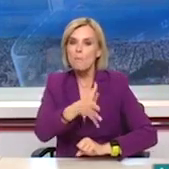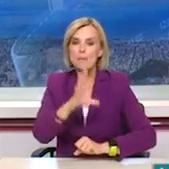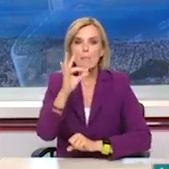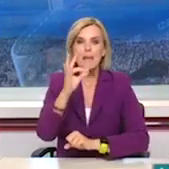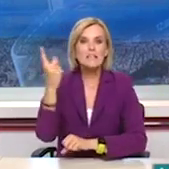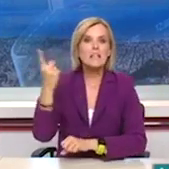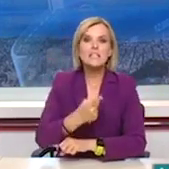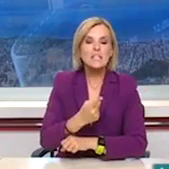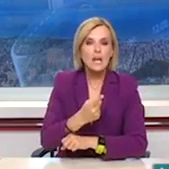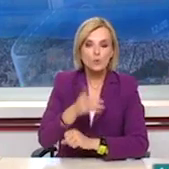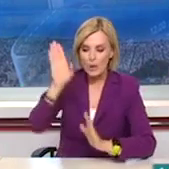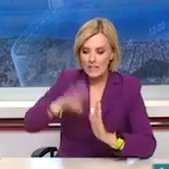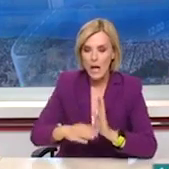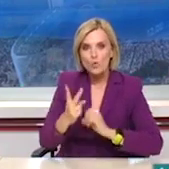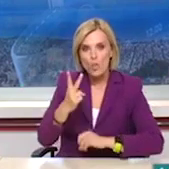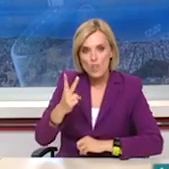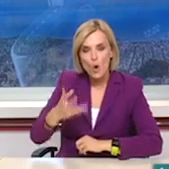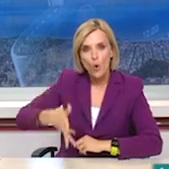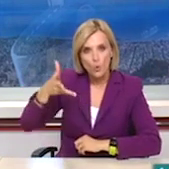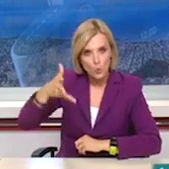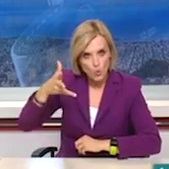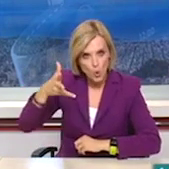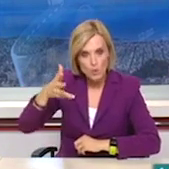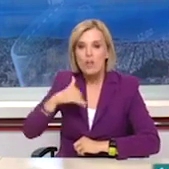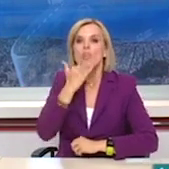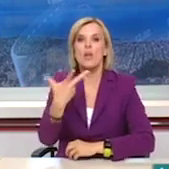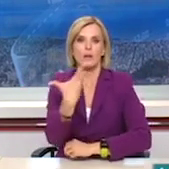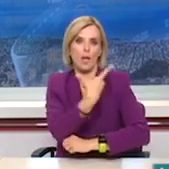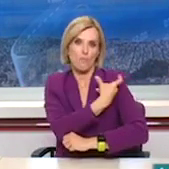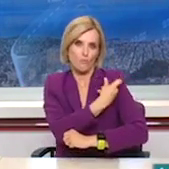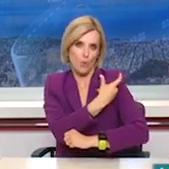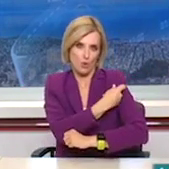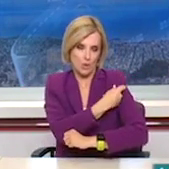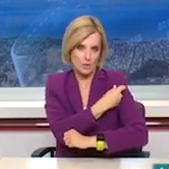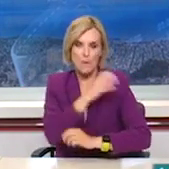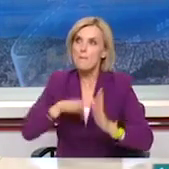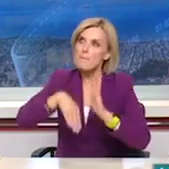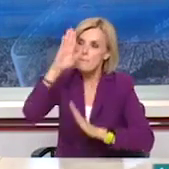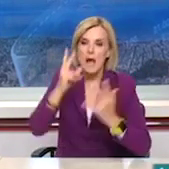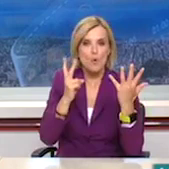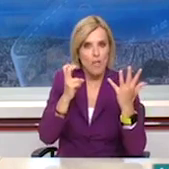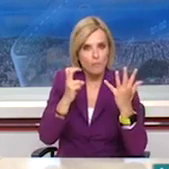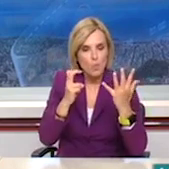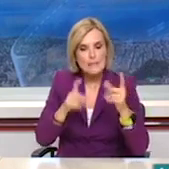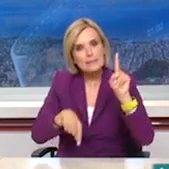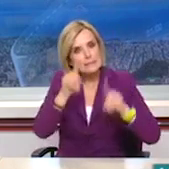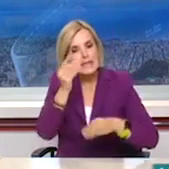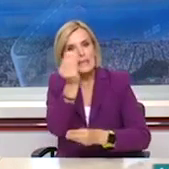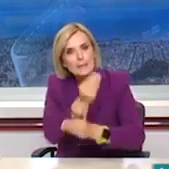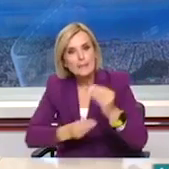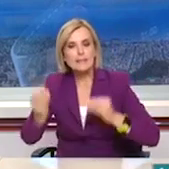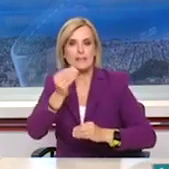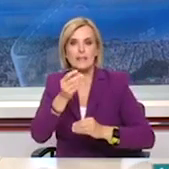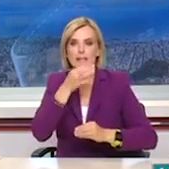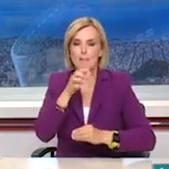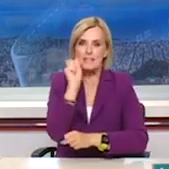στις ηλικιακές ομάδες κάτω των 2 ετών και υπερβαίνει το 70% στις μεγαλύτερες ηλικίες. Το Υπουργείο Υγείας εξέδωσε γι' αυτό το θέμα και απέστειλε